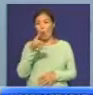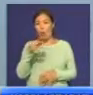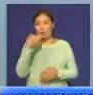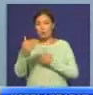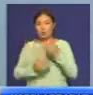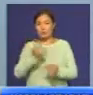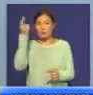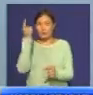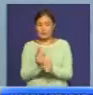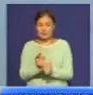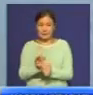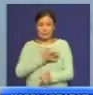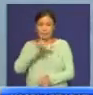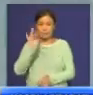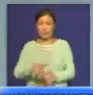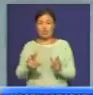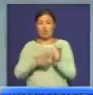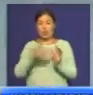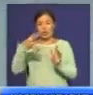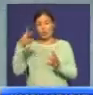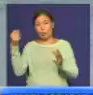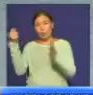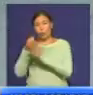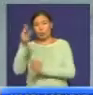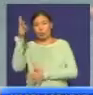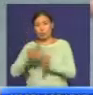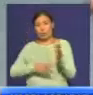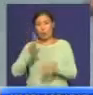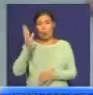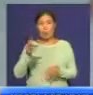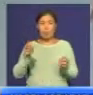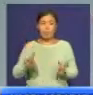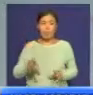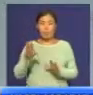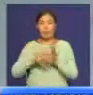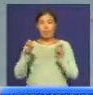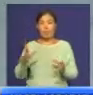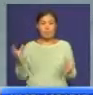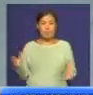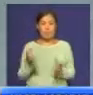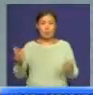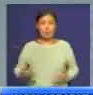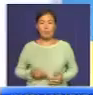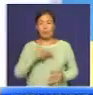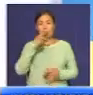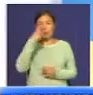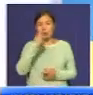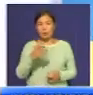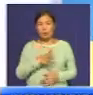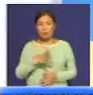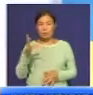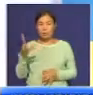шомылғандарға аяушылық жоқ. 7-ден 42 айлық есептік көрсеткішке дейін айыппұл салынады. Мамандар қауіпсіздік шараларын тұрғындар назарына салды.